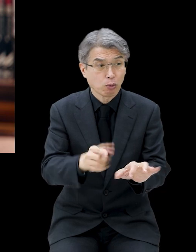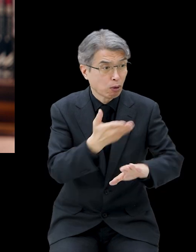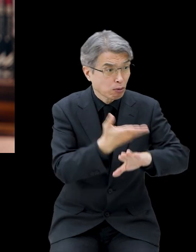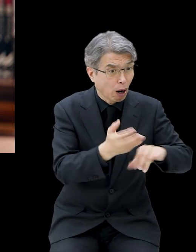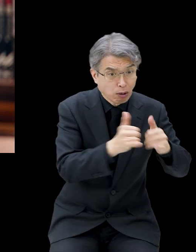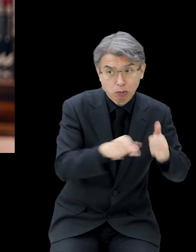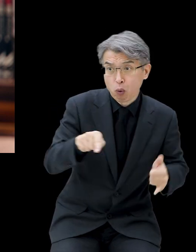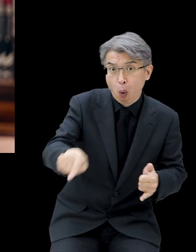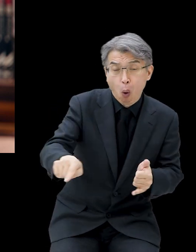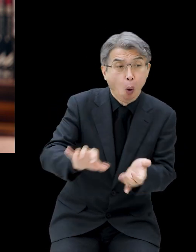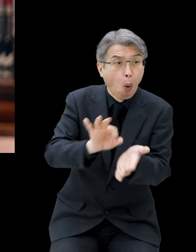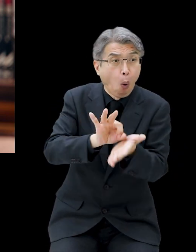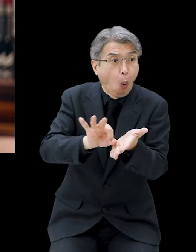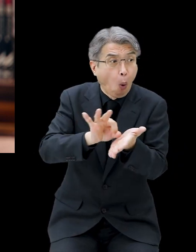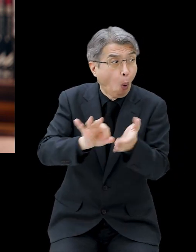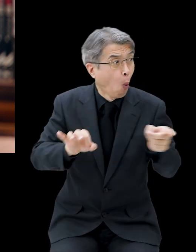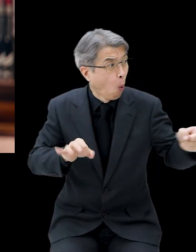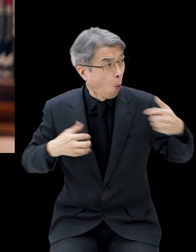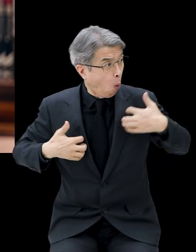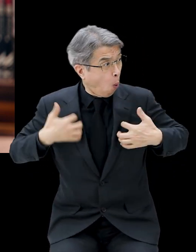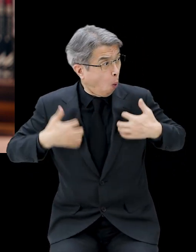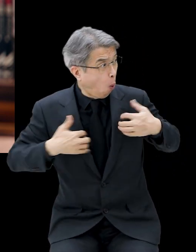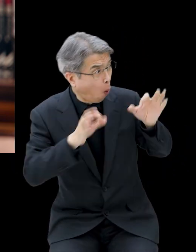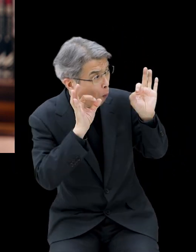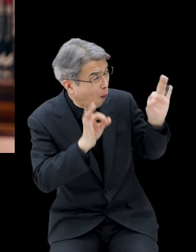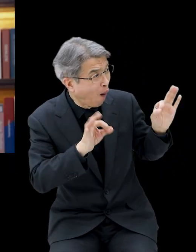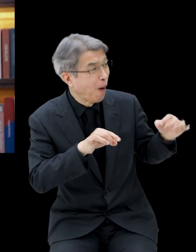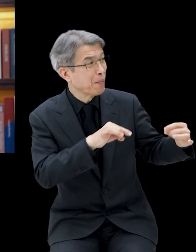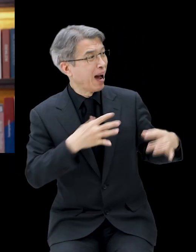사용하는 걸 보고 기쁨을 느끼게 됐습니다. 그래서